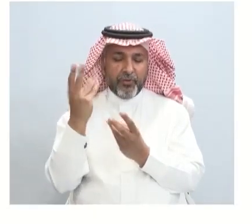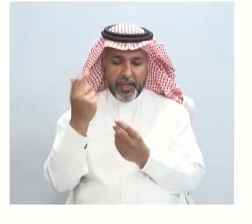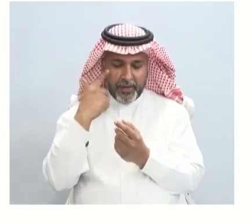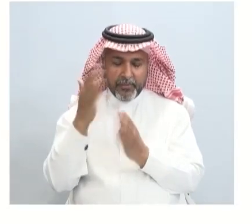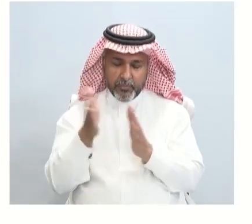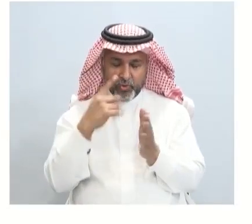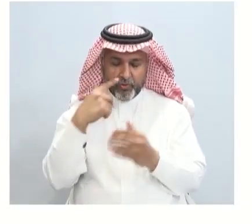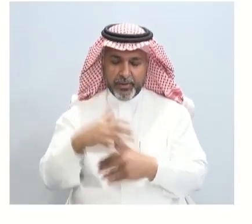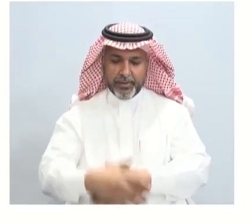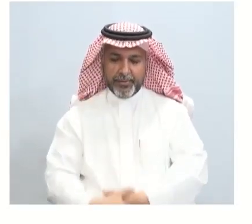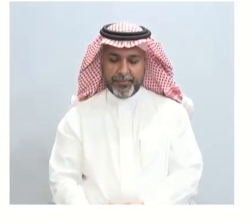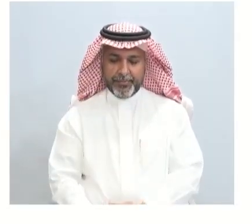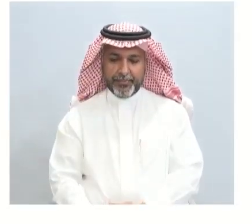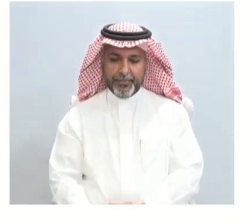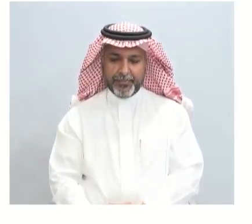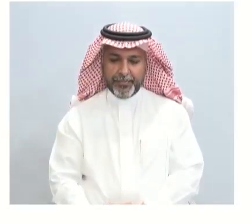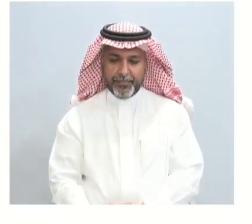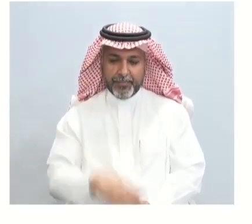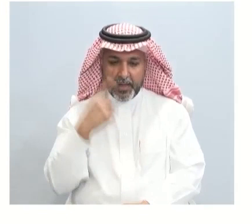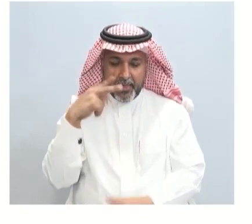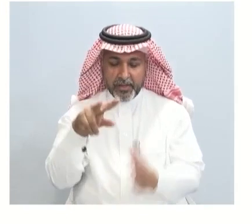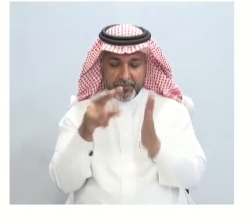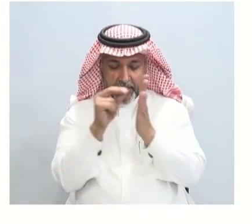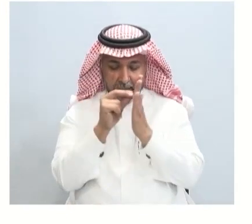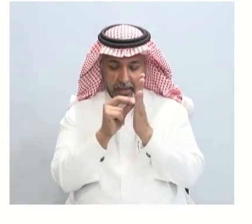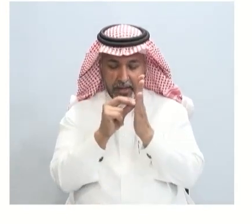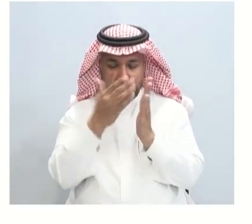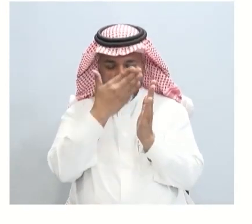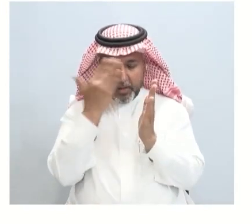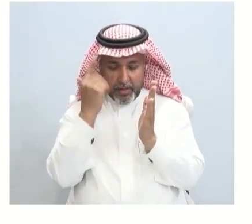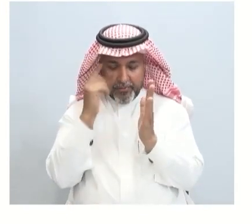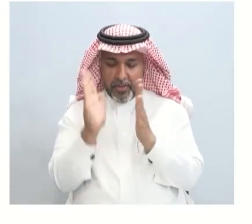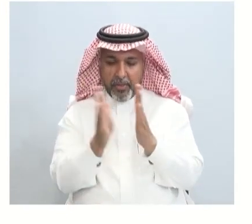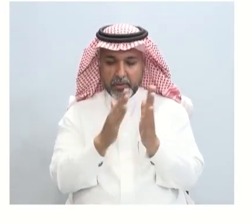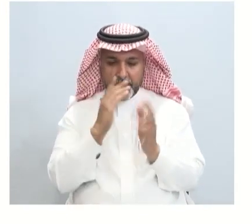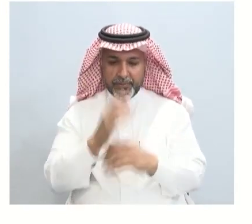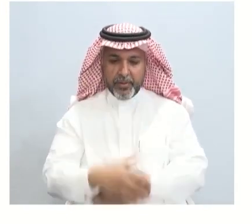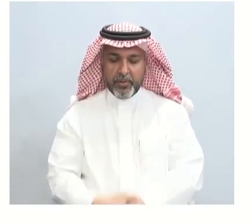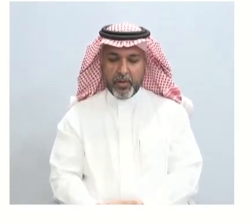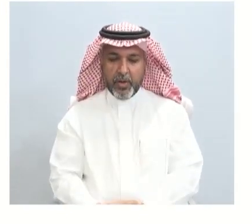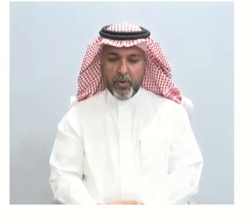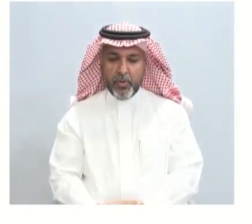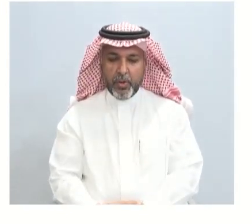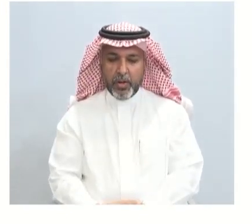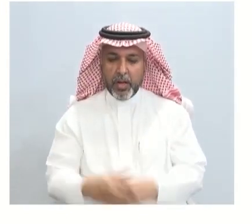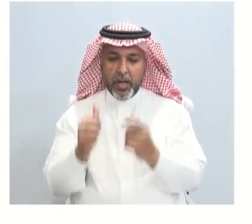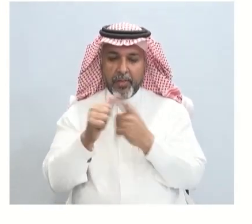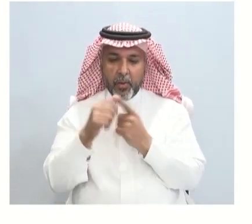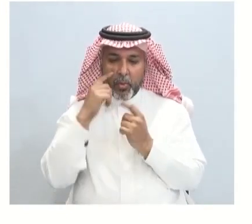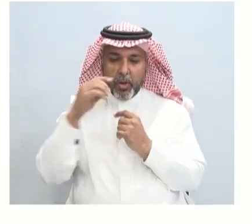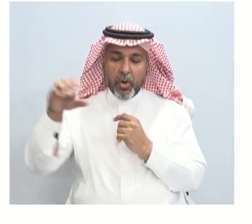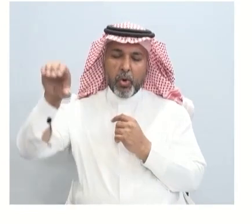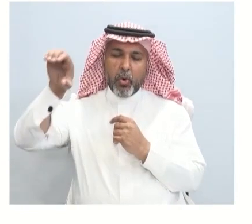في المفهوم التالي قاللك تمثيل الدوال المثلثيه الاخرى ترتبط منحنيات